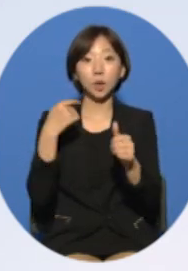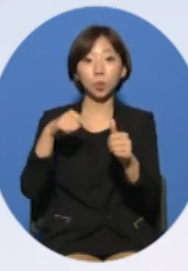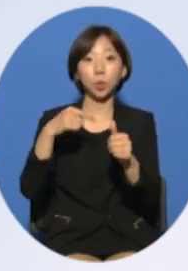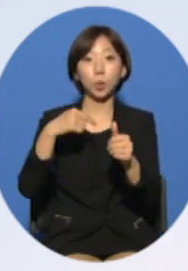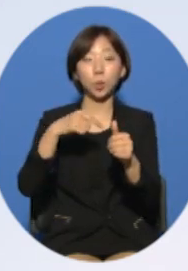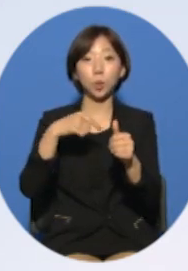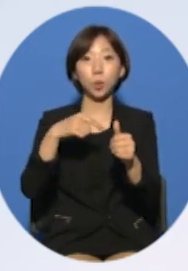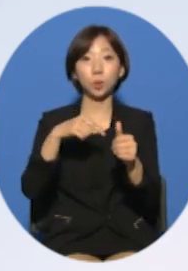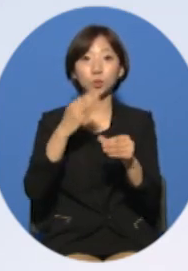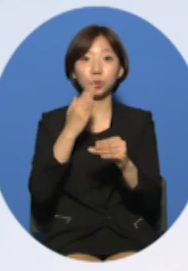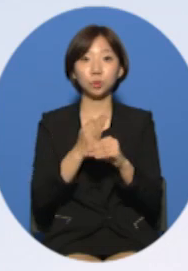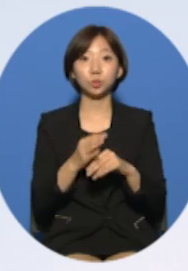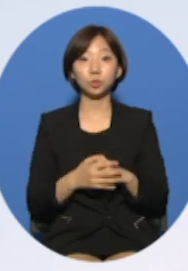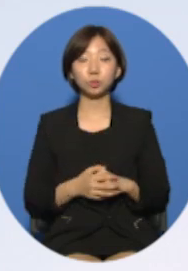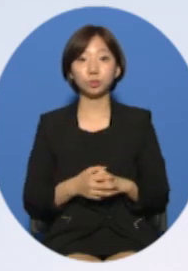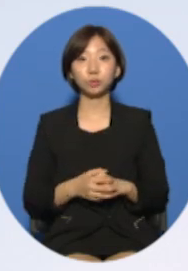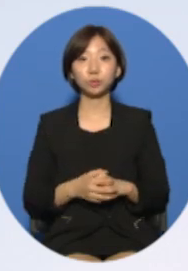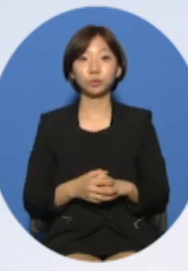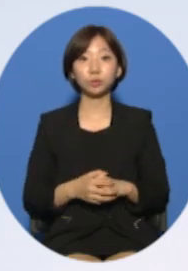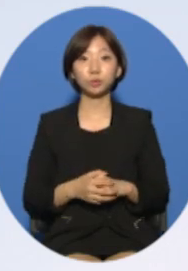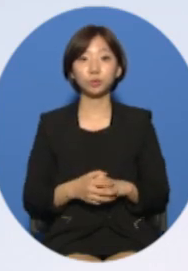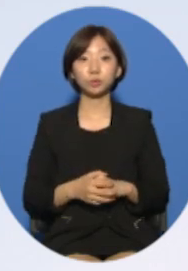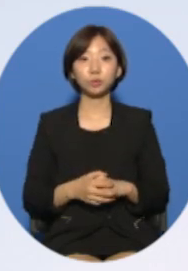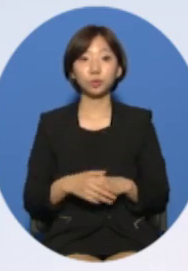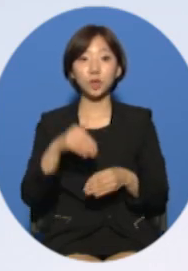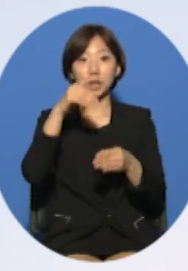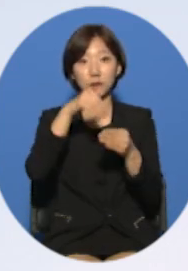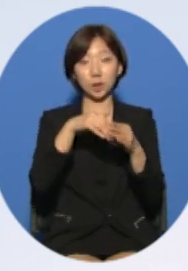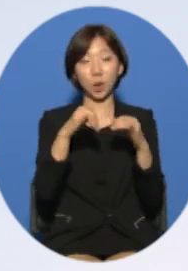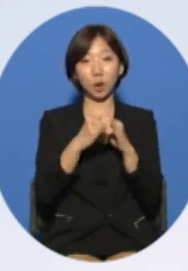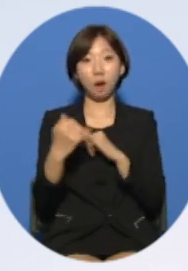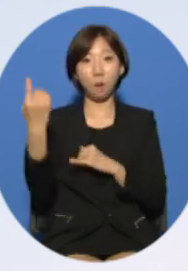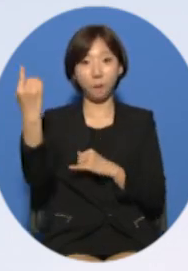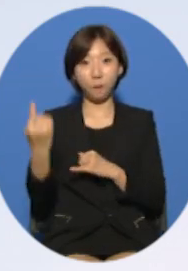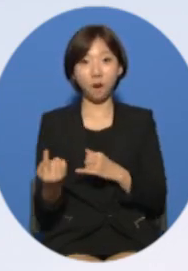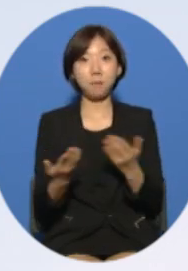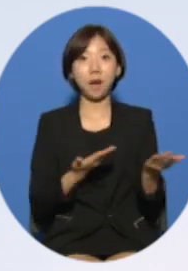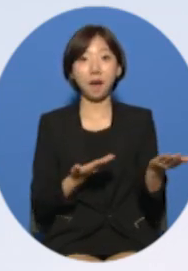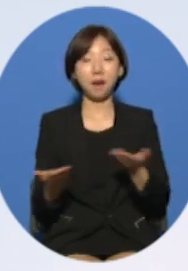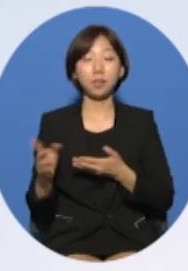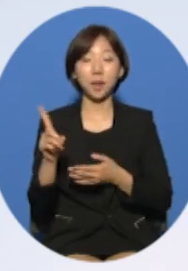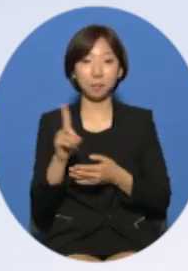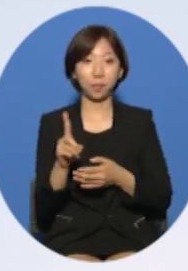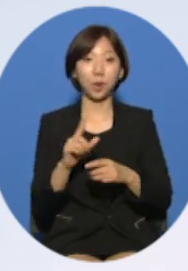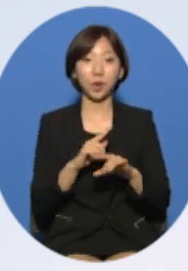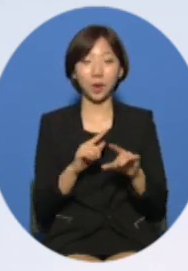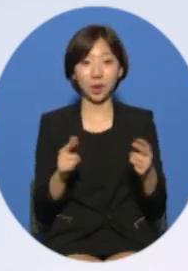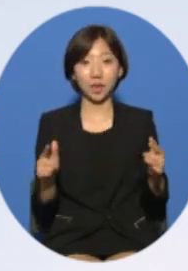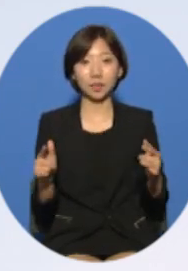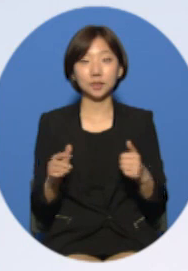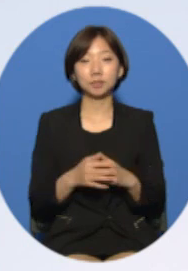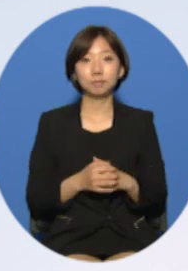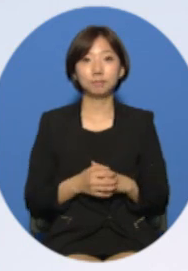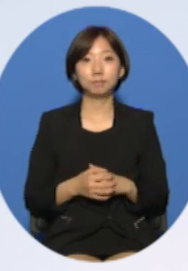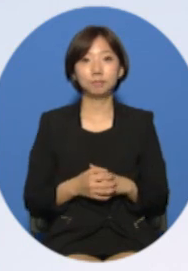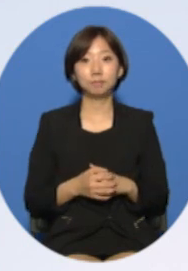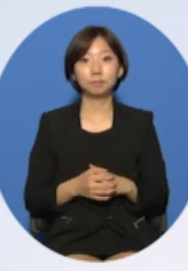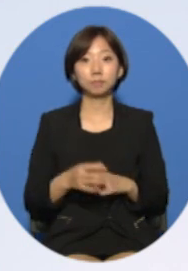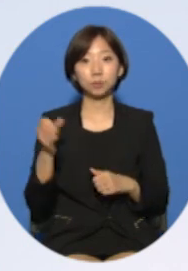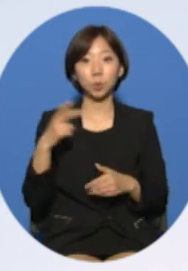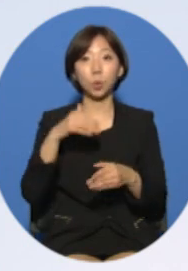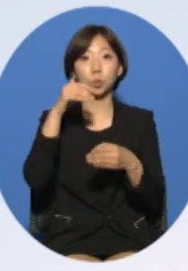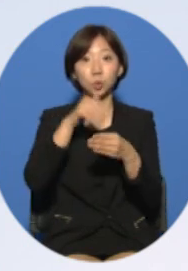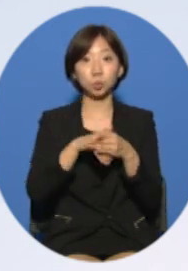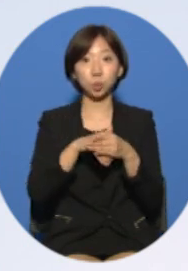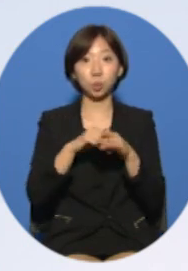예, 투표 절차. 네. 예, 선거인이 오면은 뭐 어떻게 하라는 거라든가. 네. 그다음에 이제 그 투표